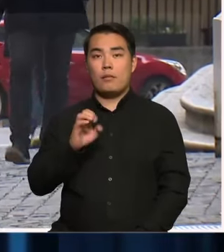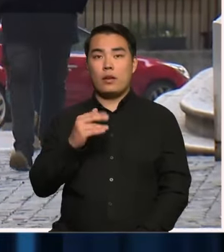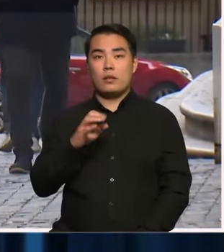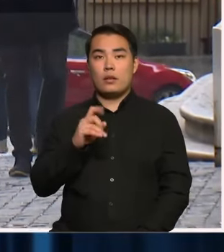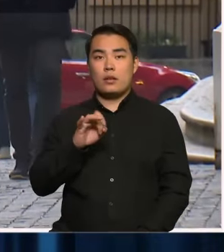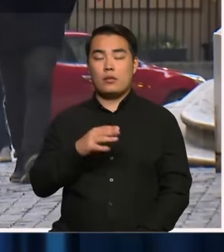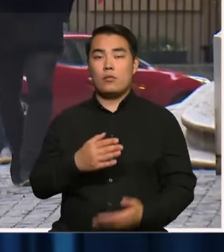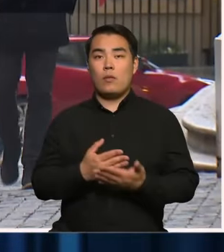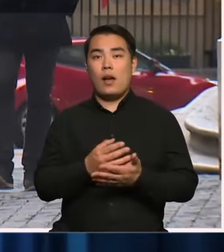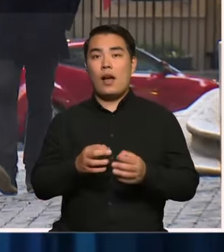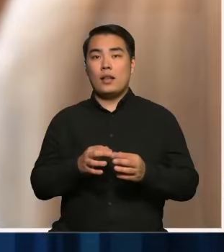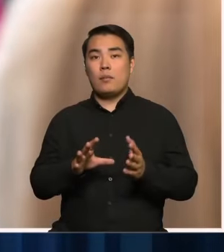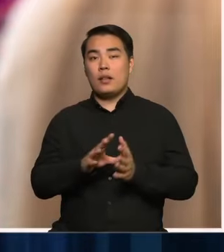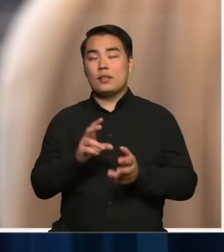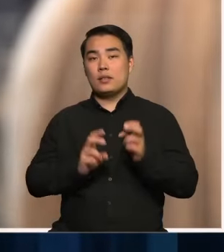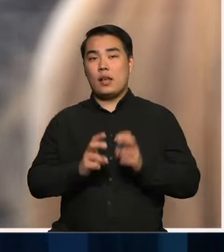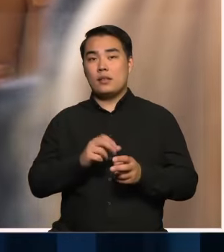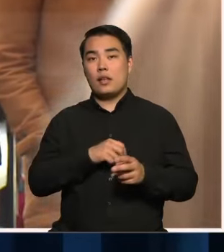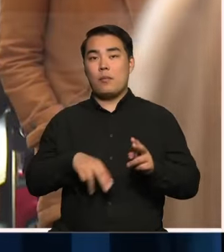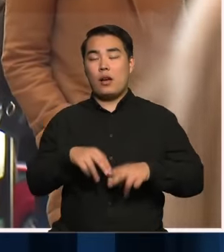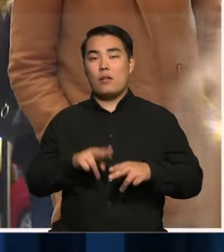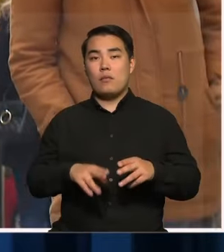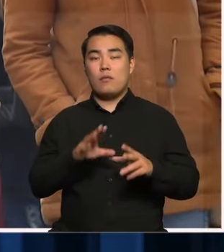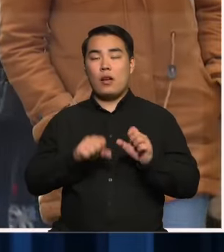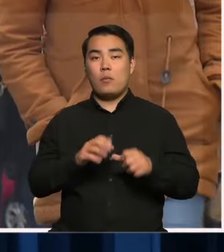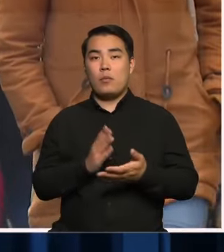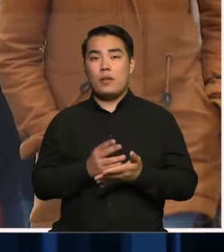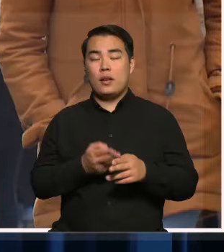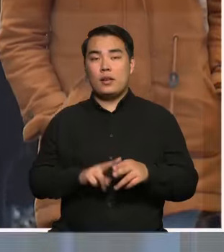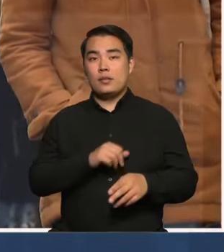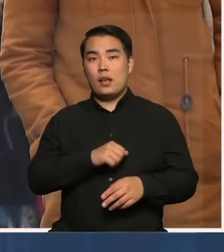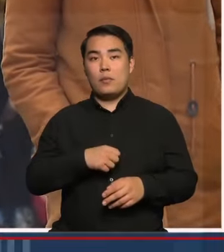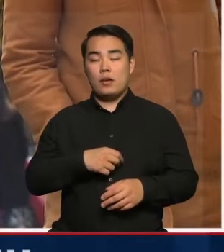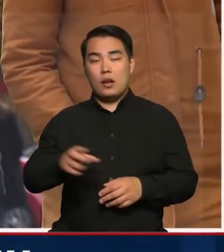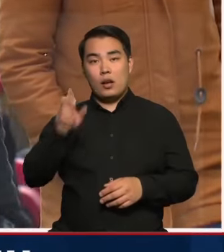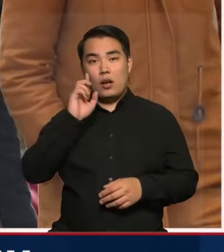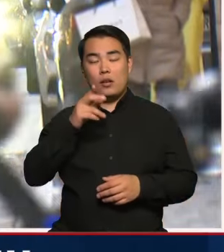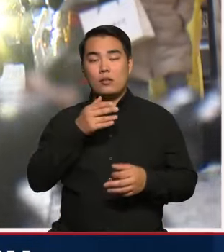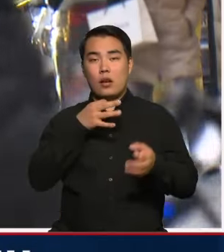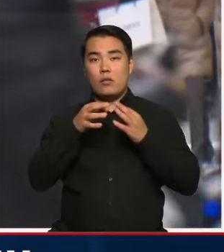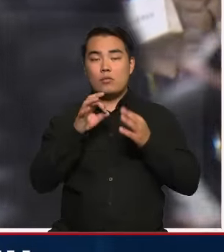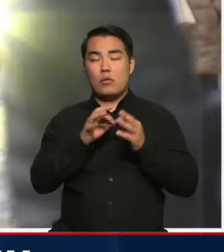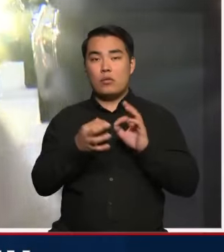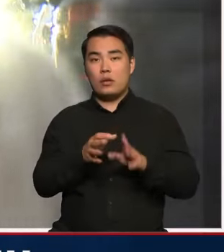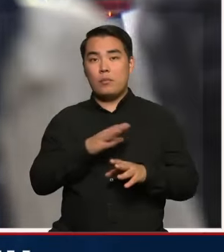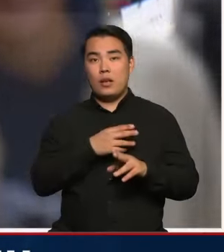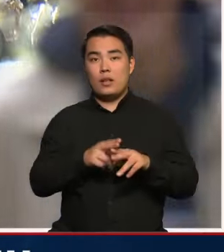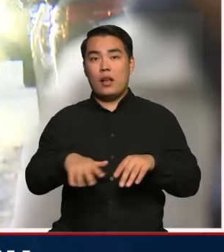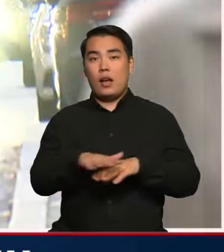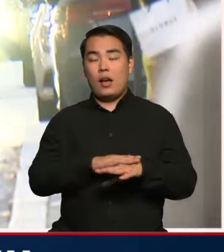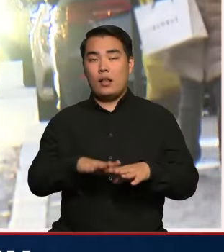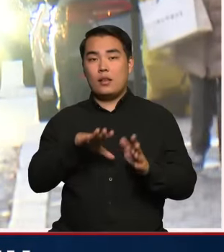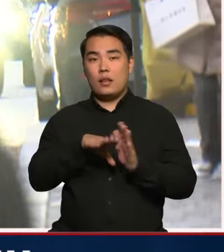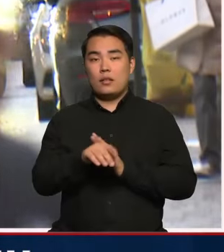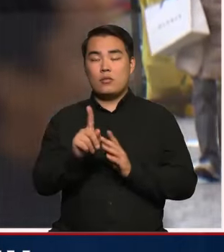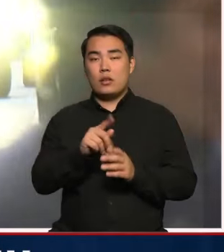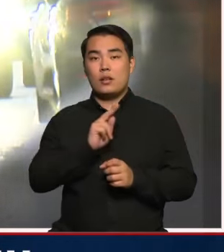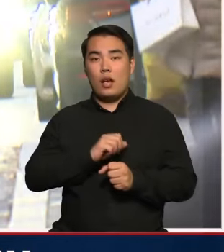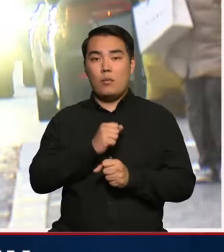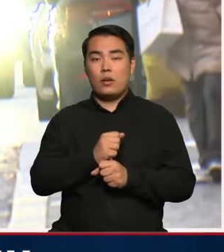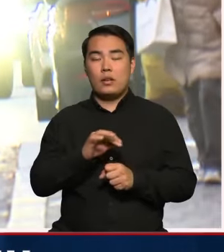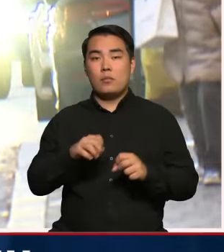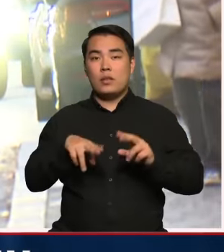Швейцарияда жаңа атом электр станциялар салынуы мүмкін. Қазір елде осы мәселе қызу талқыланып жатыр. Халық арасында сауалнама жүргізіліп,